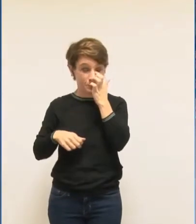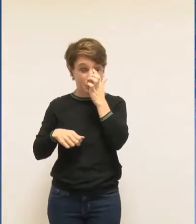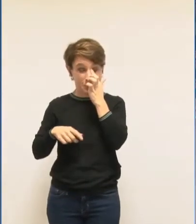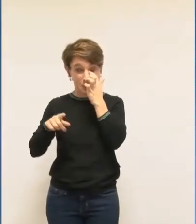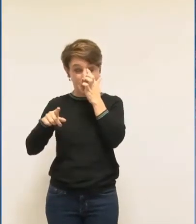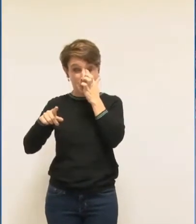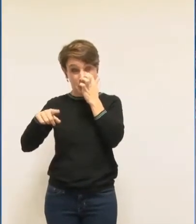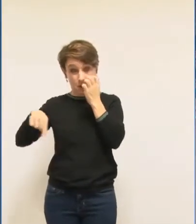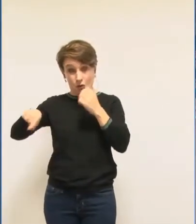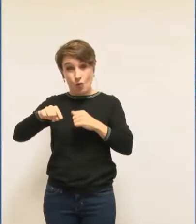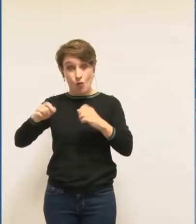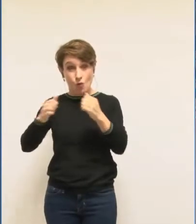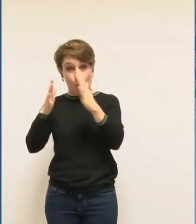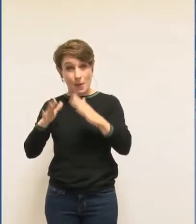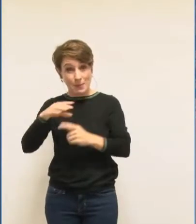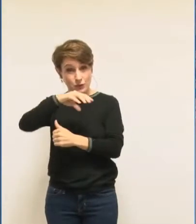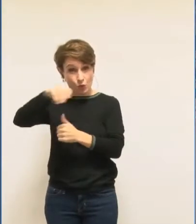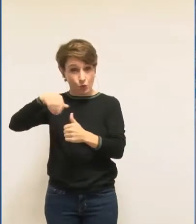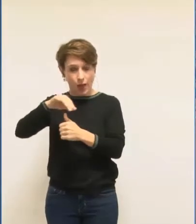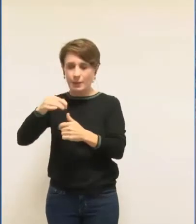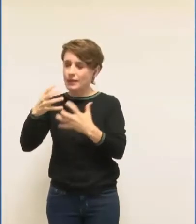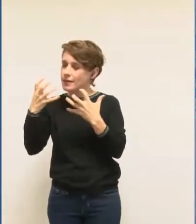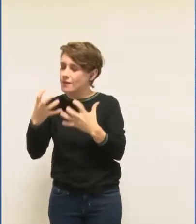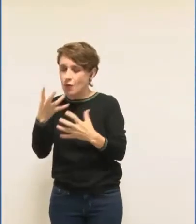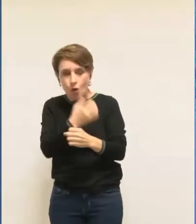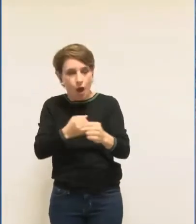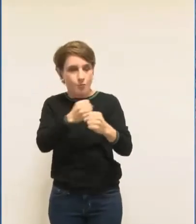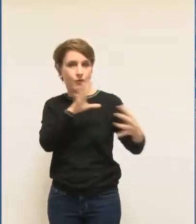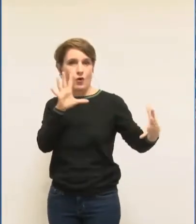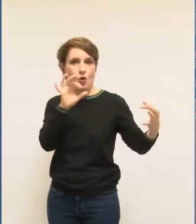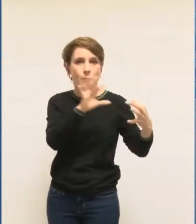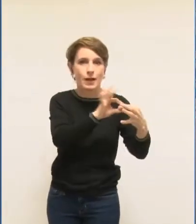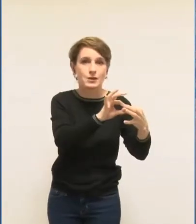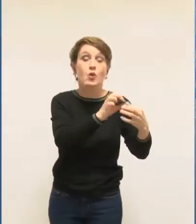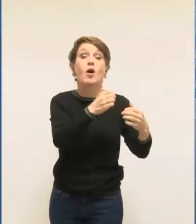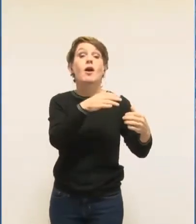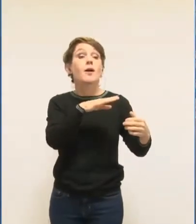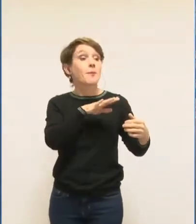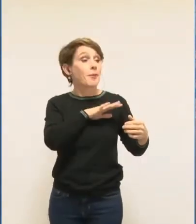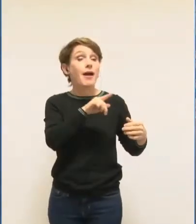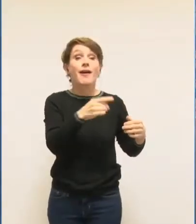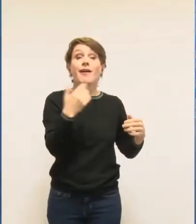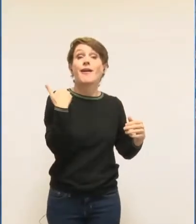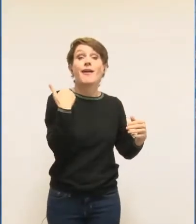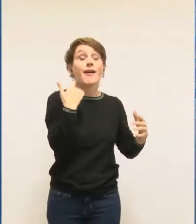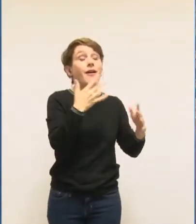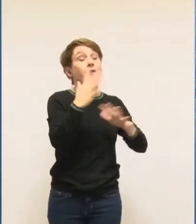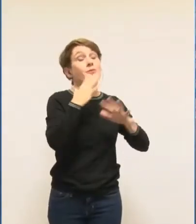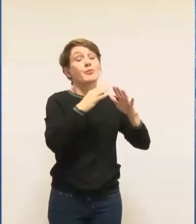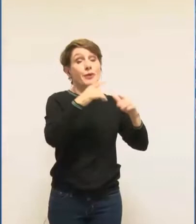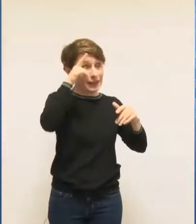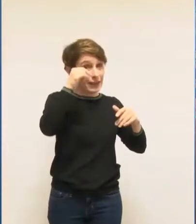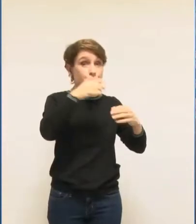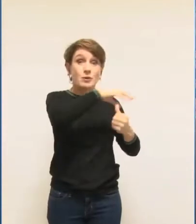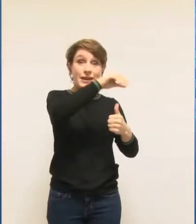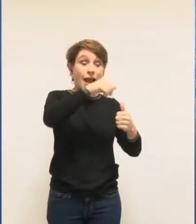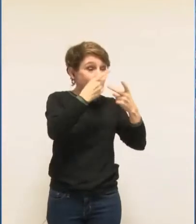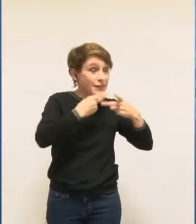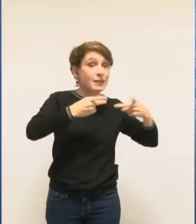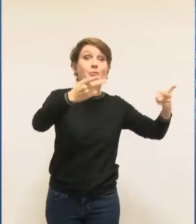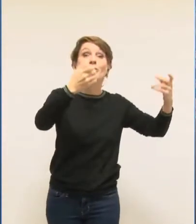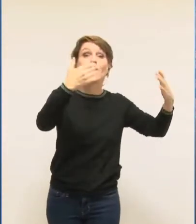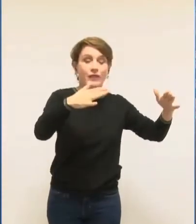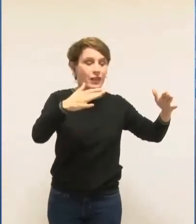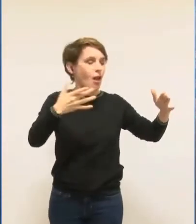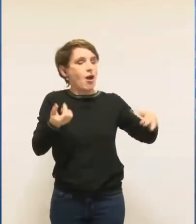coopération voie le jour quelques années après la proclamation de la République d'Arménie. La naissance de cet nouvel État ne s'est